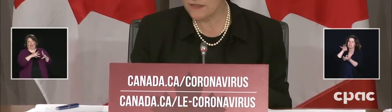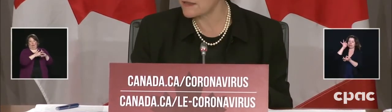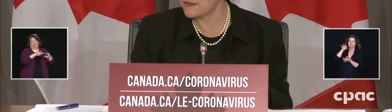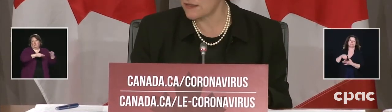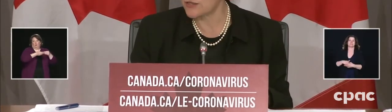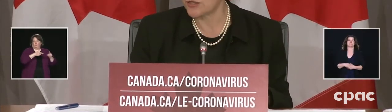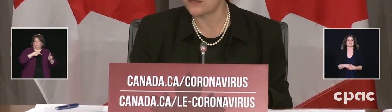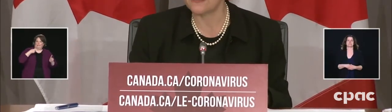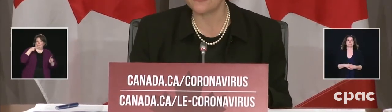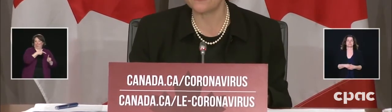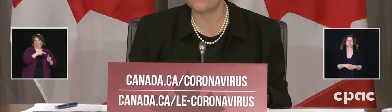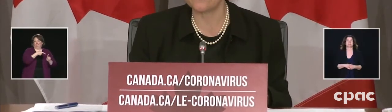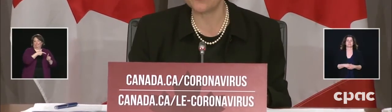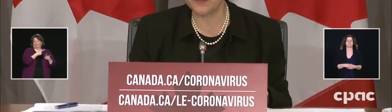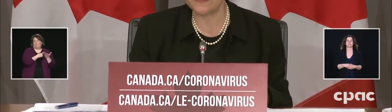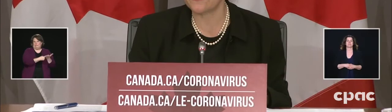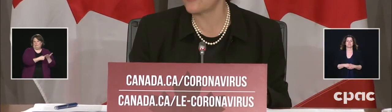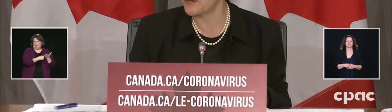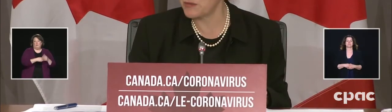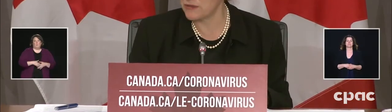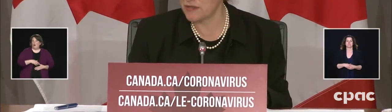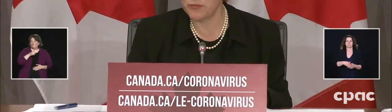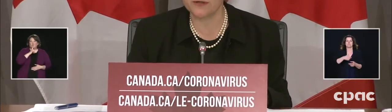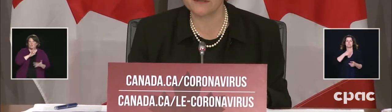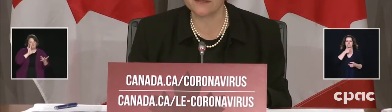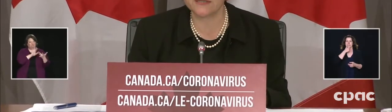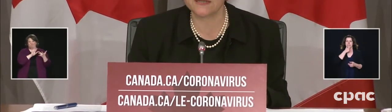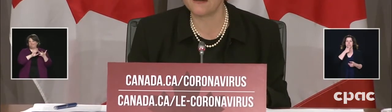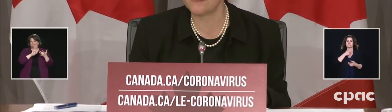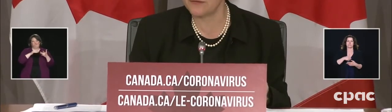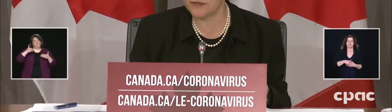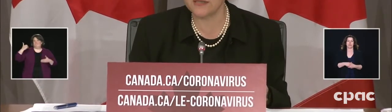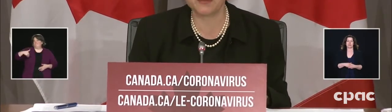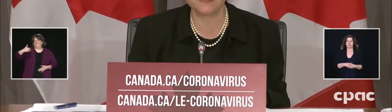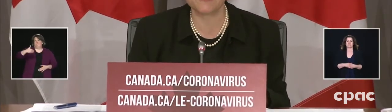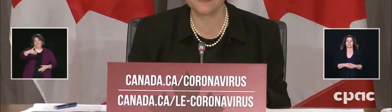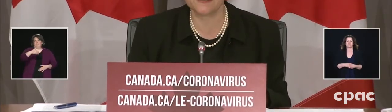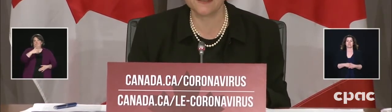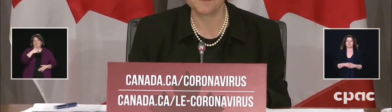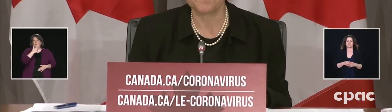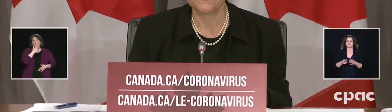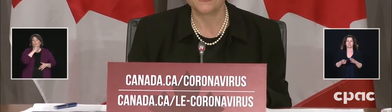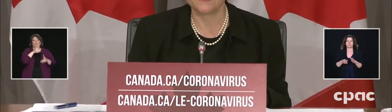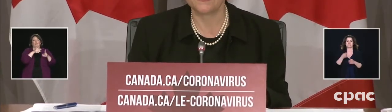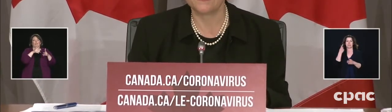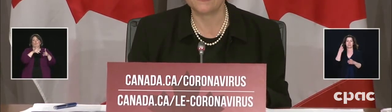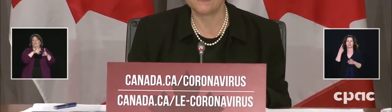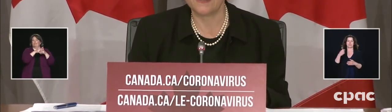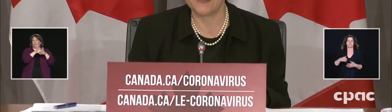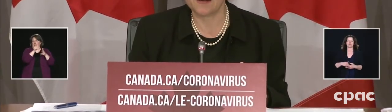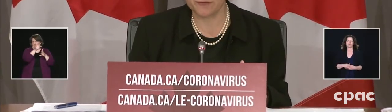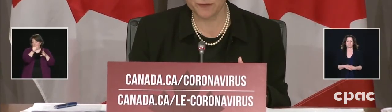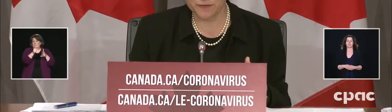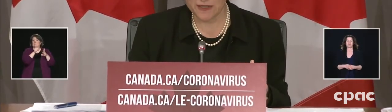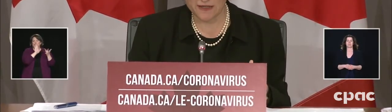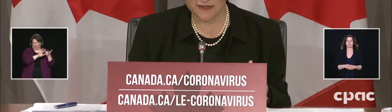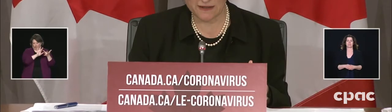We're in constant touch with our American partners. I very specifically